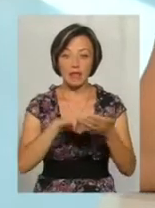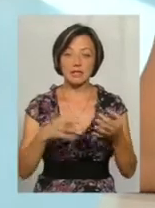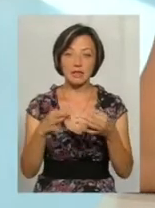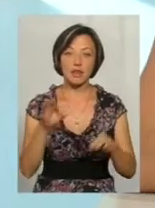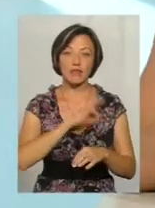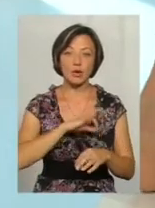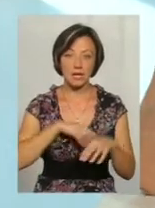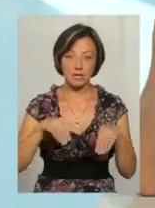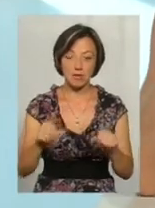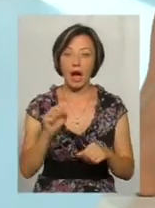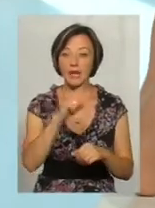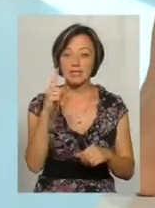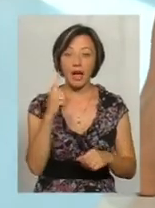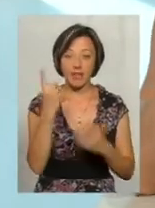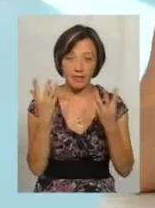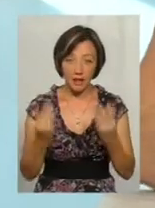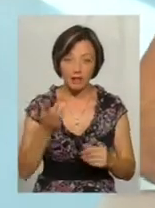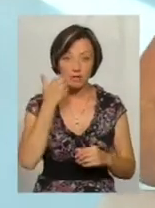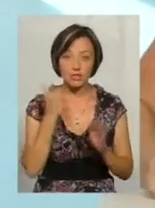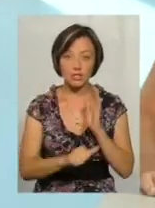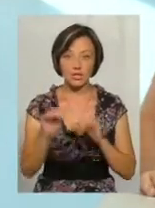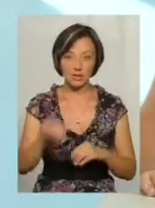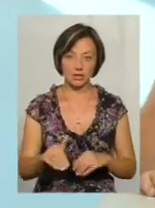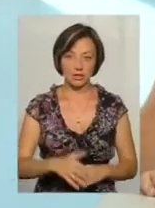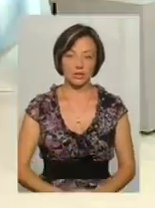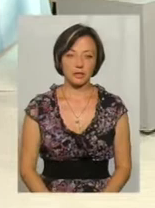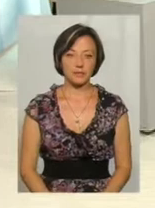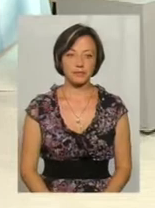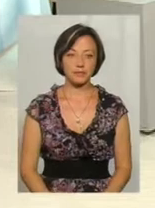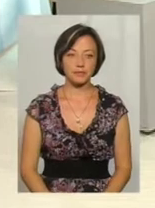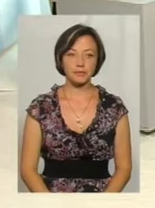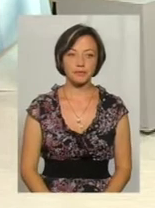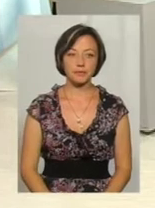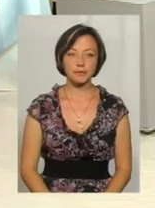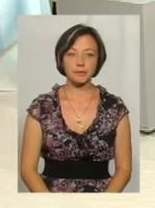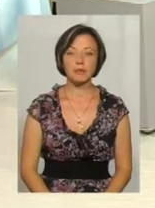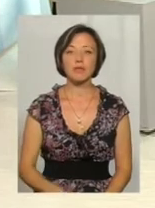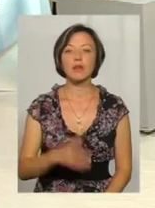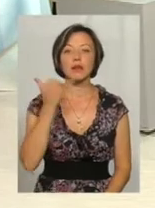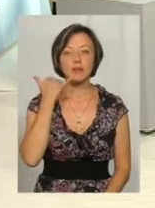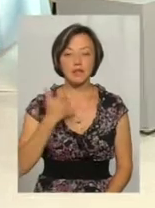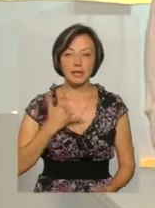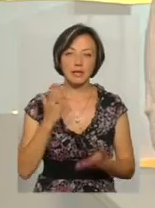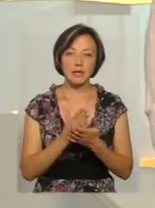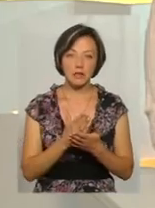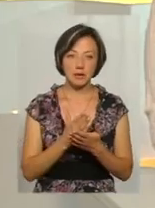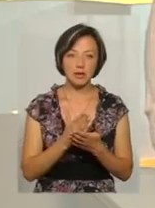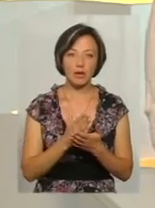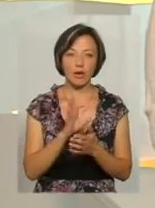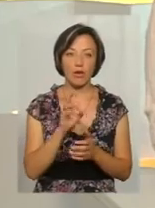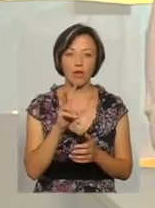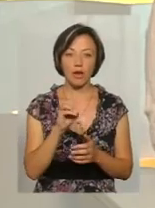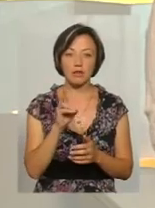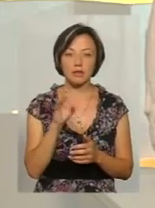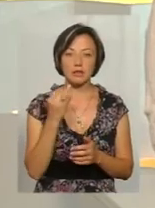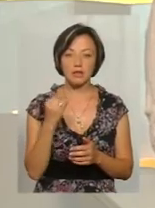використання тої землі. А за день виручка до 60 тисяч гривень. Дякую, пане Алім. Я хочу вас перебити, адже в нас на зв'язку є Олексій